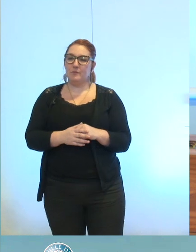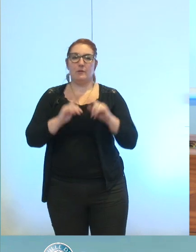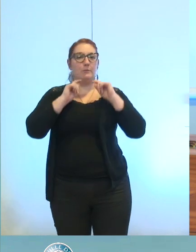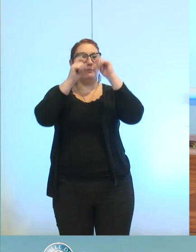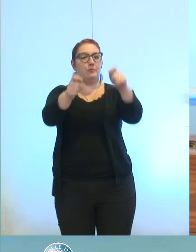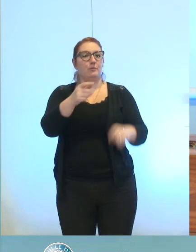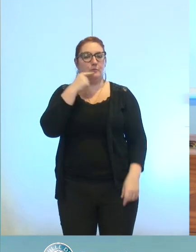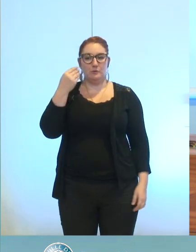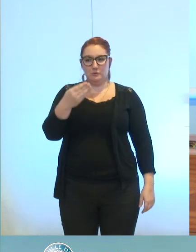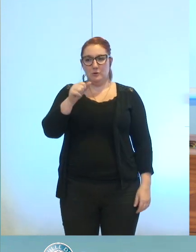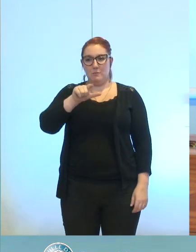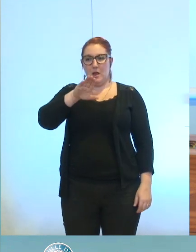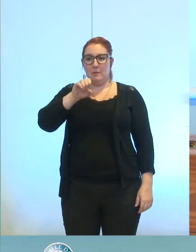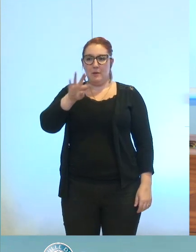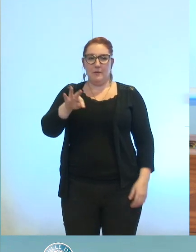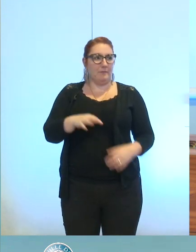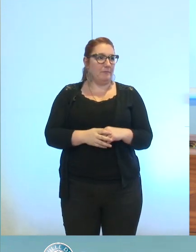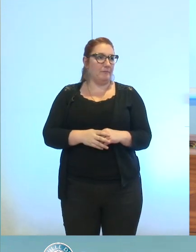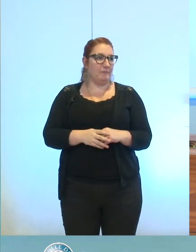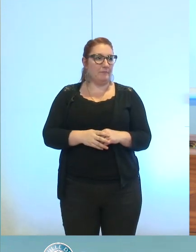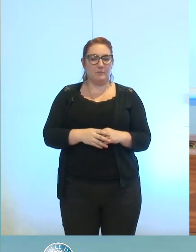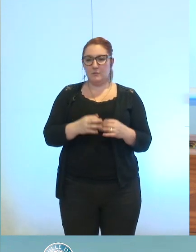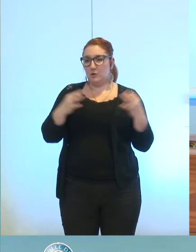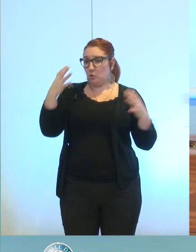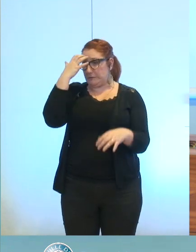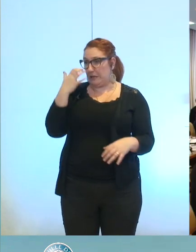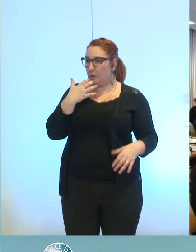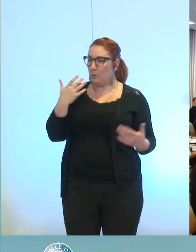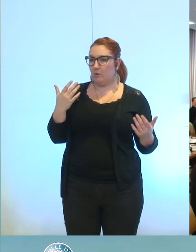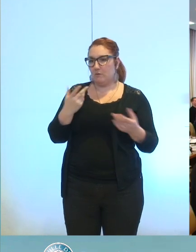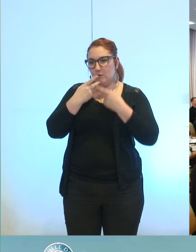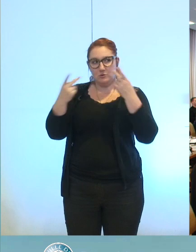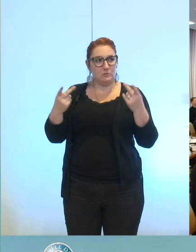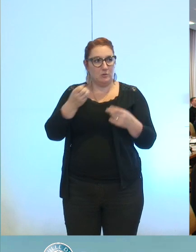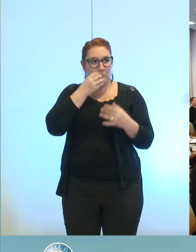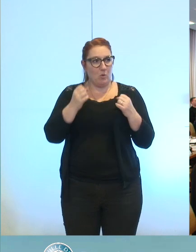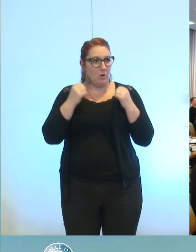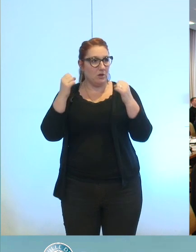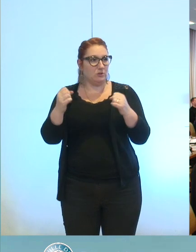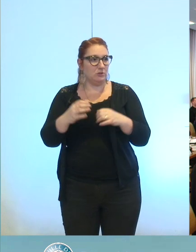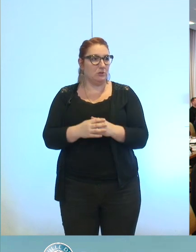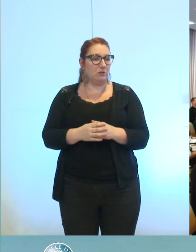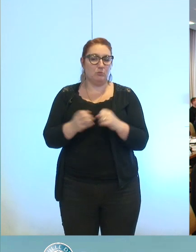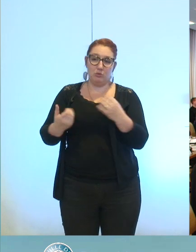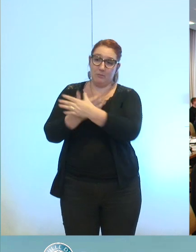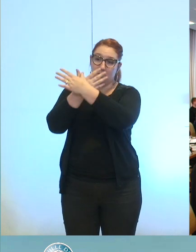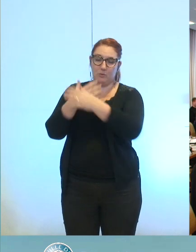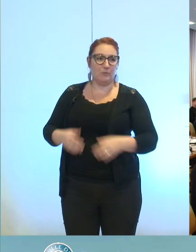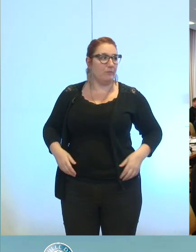Fabien malb ouais mais bon trop sérieux pour y aller franchement je te souhaite bon courage notamment pour la